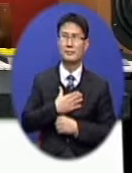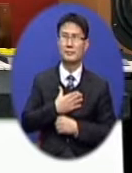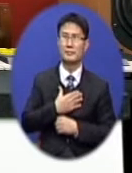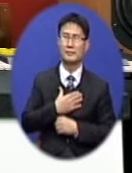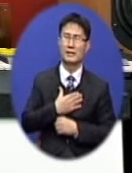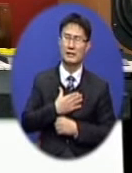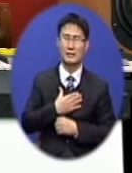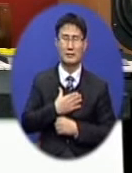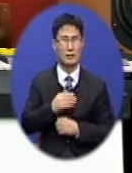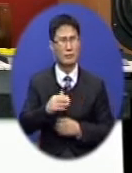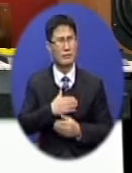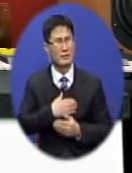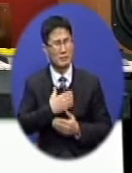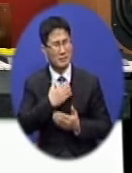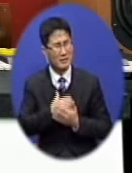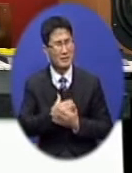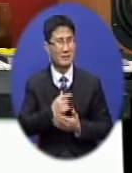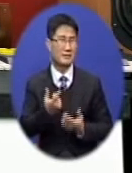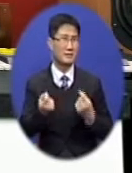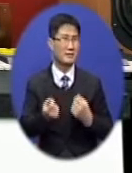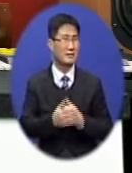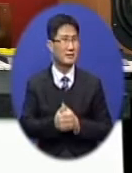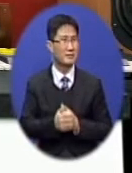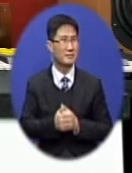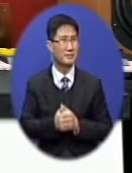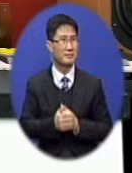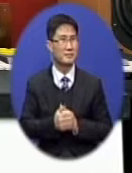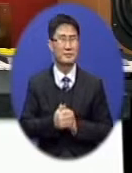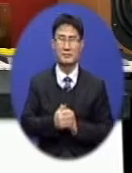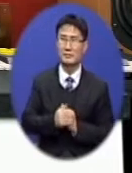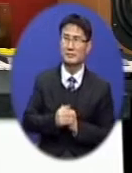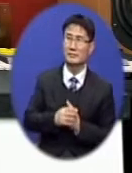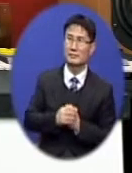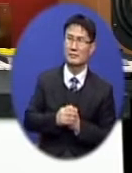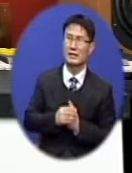이렇게 또 서름에 복받치시나 보다. 아이고, 내가 니가